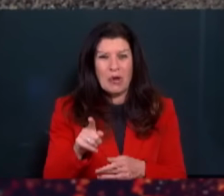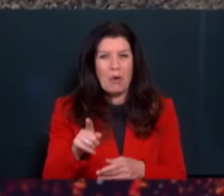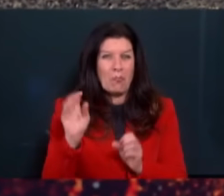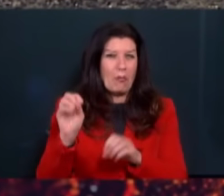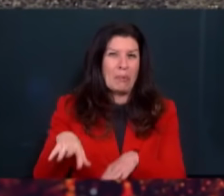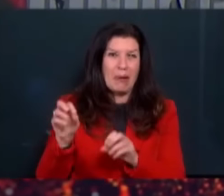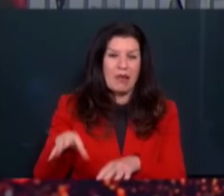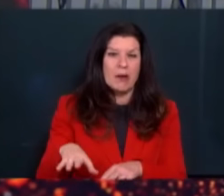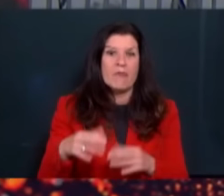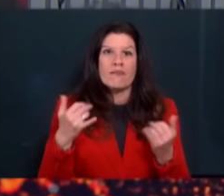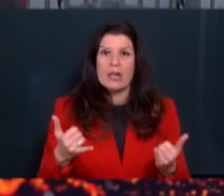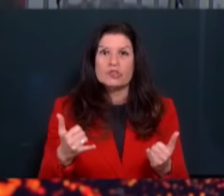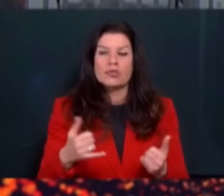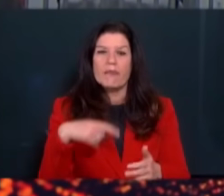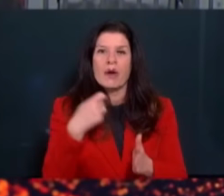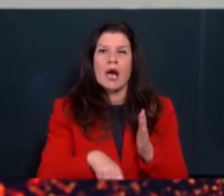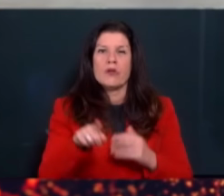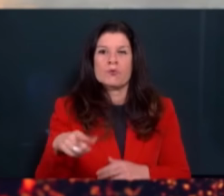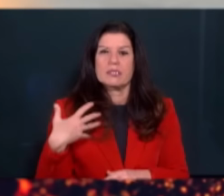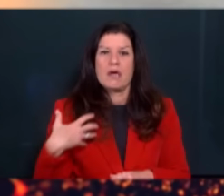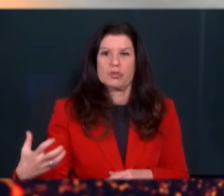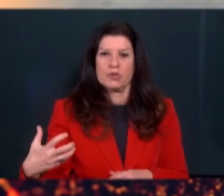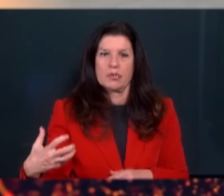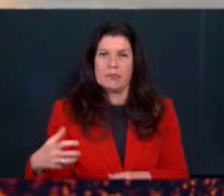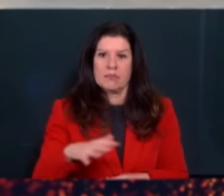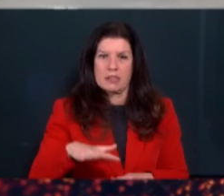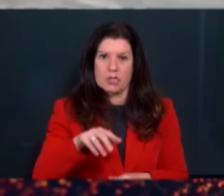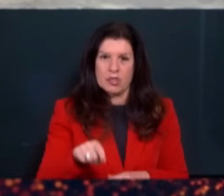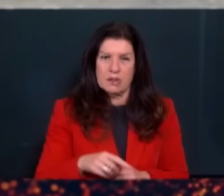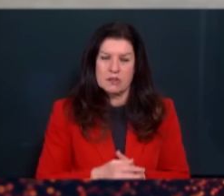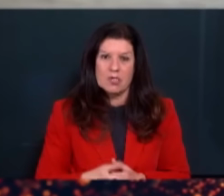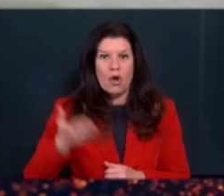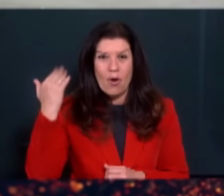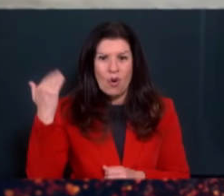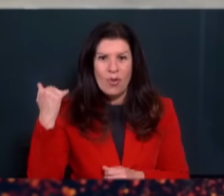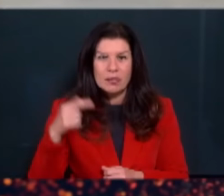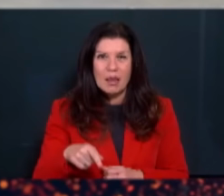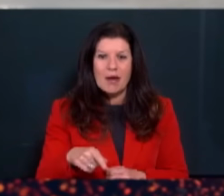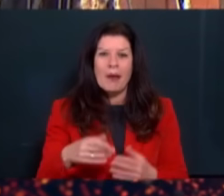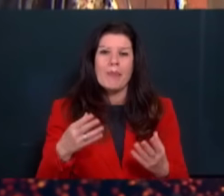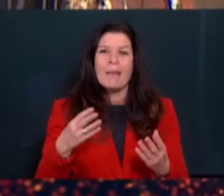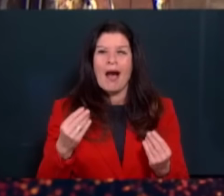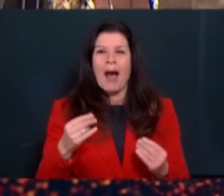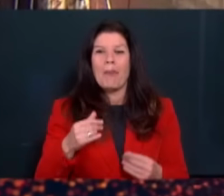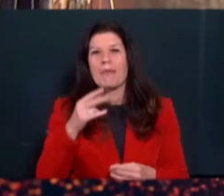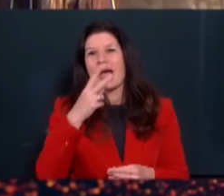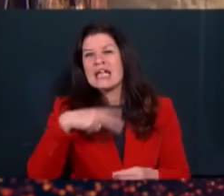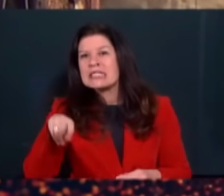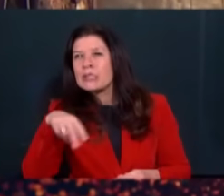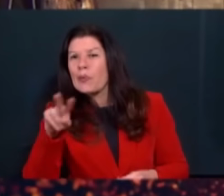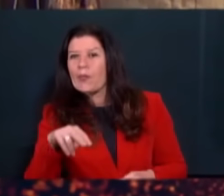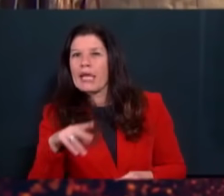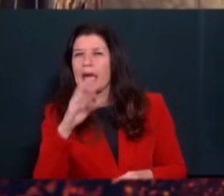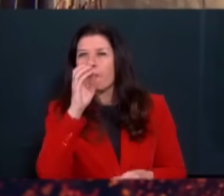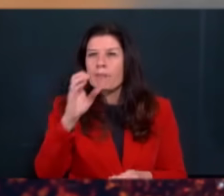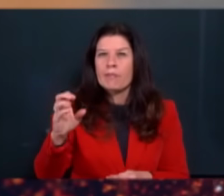היום שטח שנקנה על ידי טייקוני נדלן. הסמטה הזאת תמיד הייתה רוויה, היו לוקחים אותנו פה לסיורים, לתצפת על עסקאות סמים,